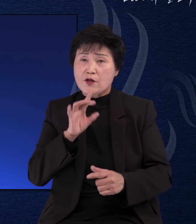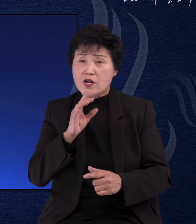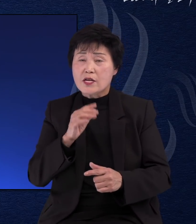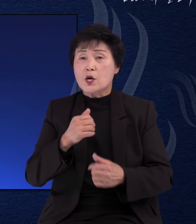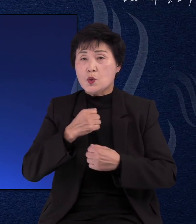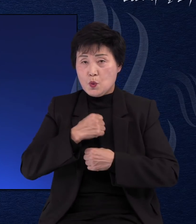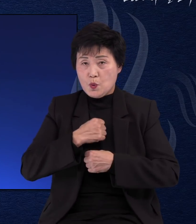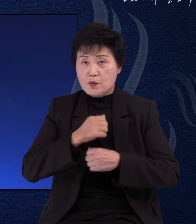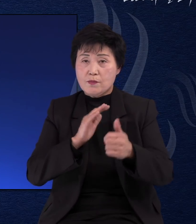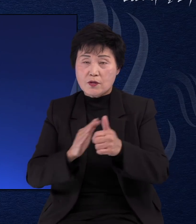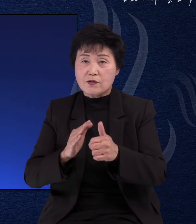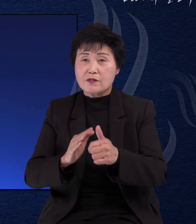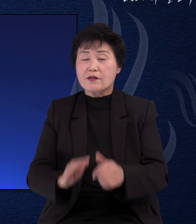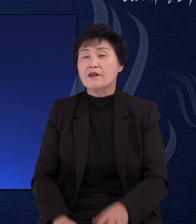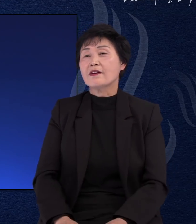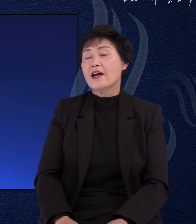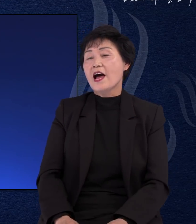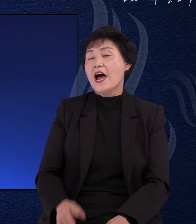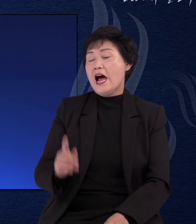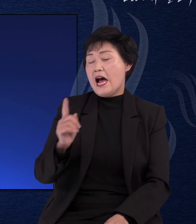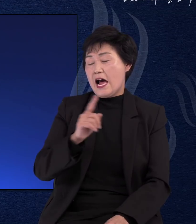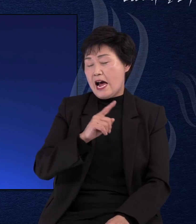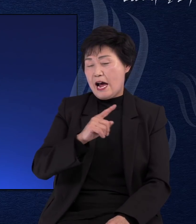끊으면 아무래도 나는